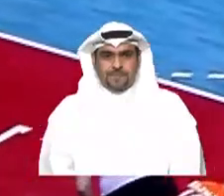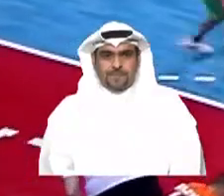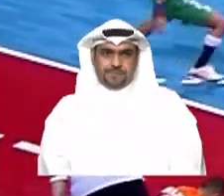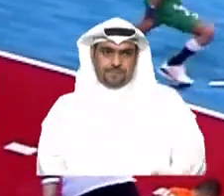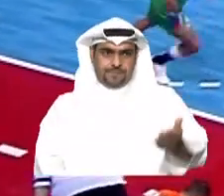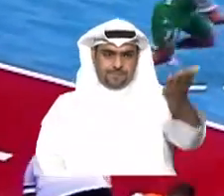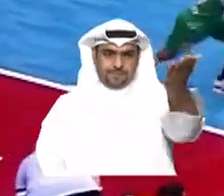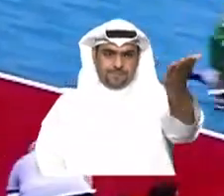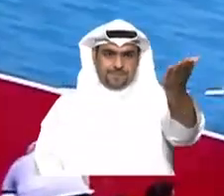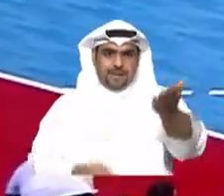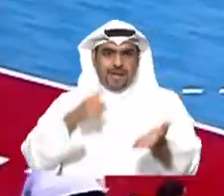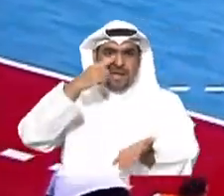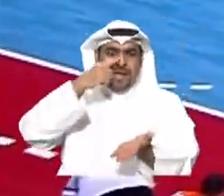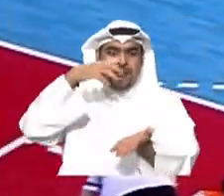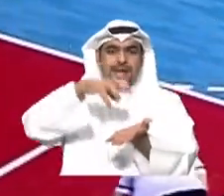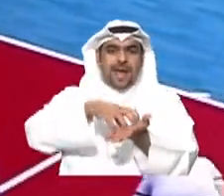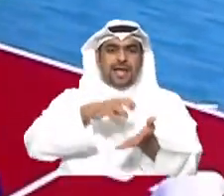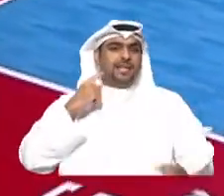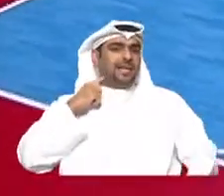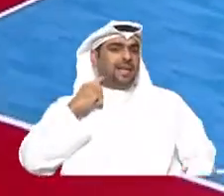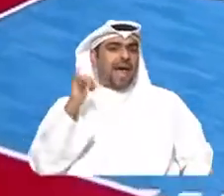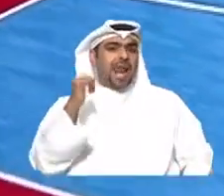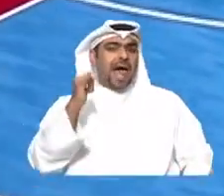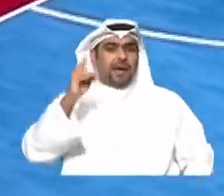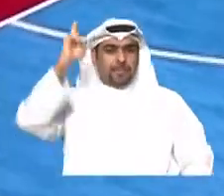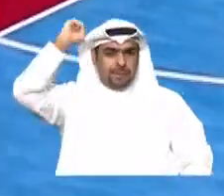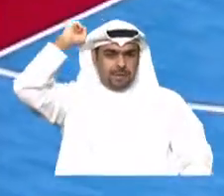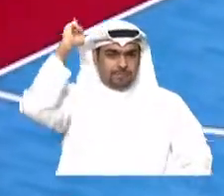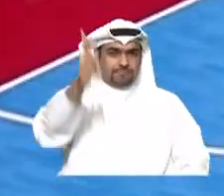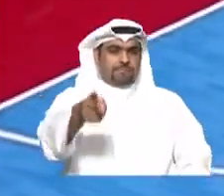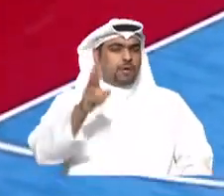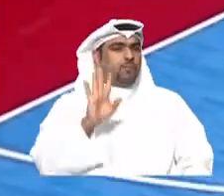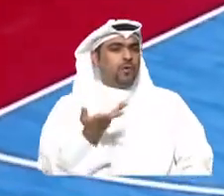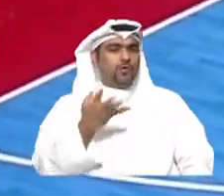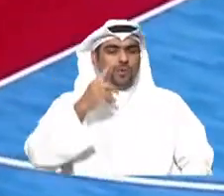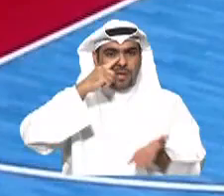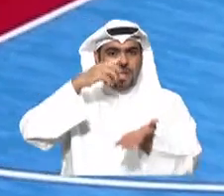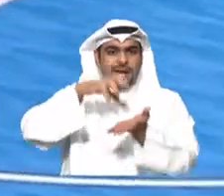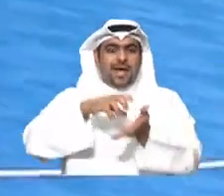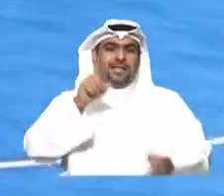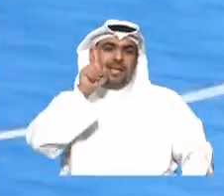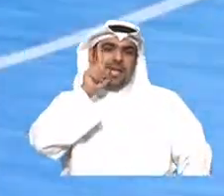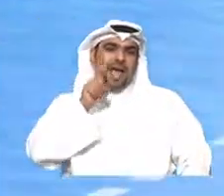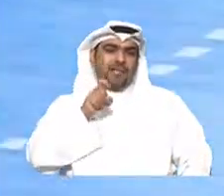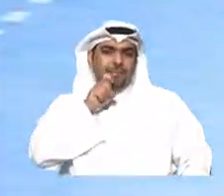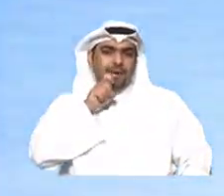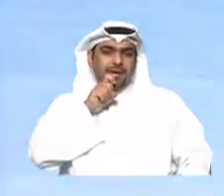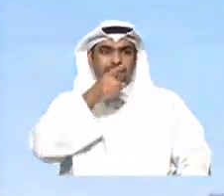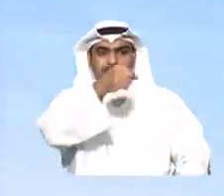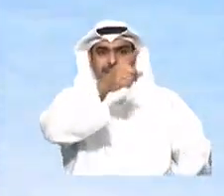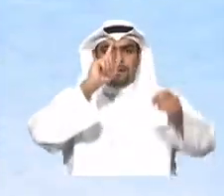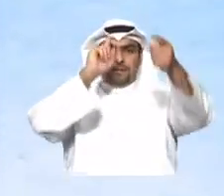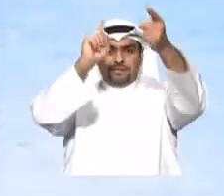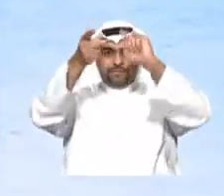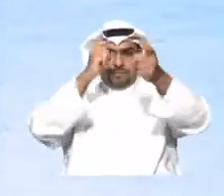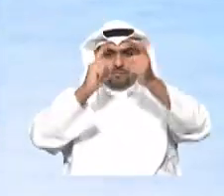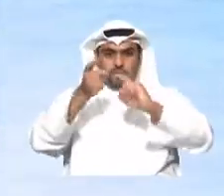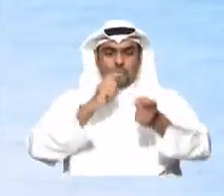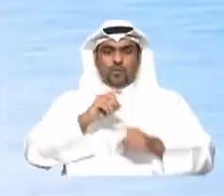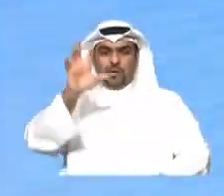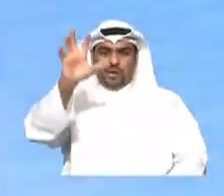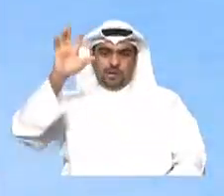فغلب فريق العربي 24 هدفا مقابل 23 ضمن منافسات الجوله الاولى من الدوري الممتاز